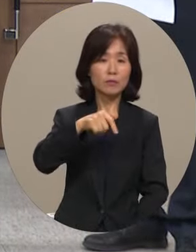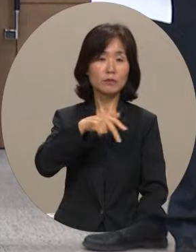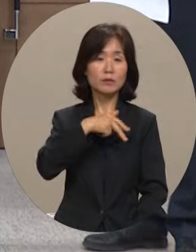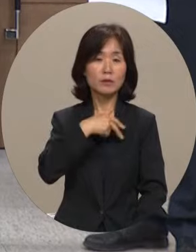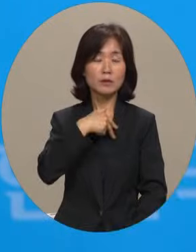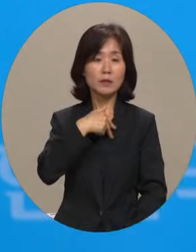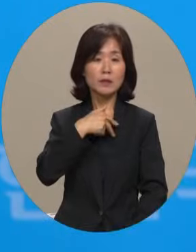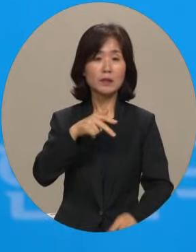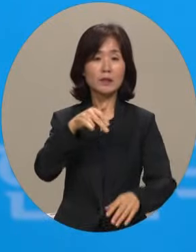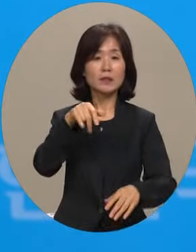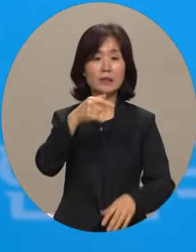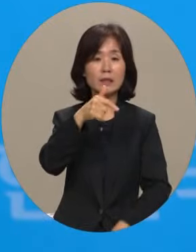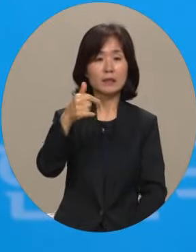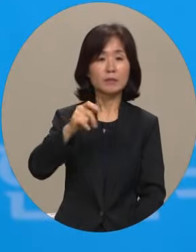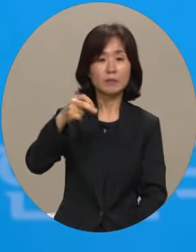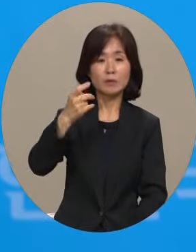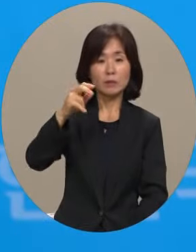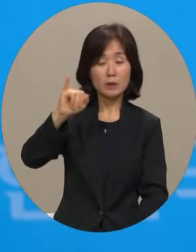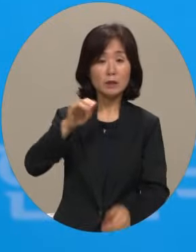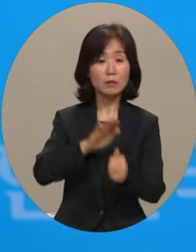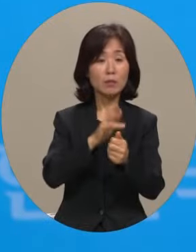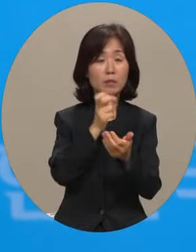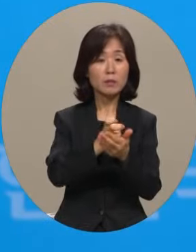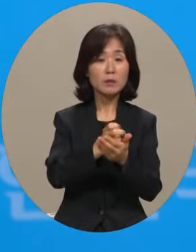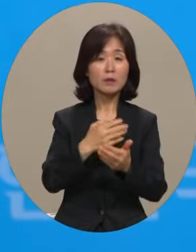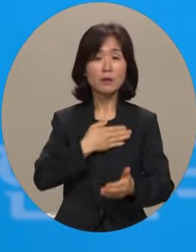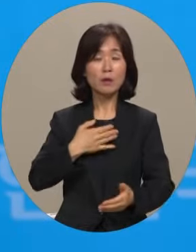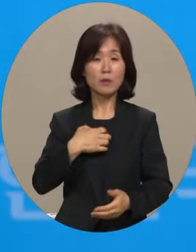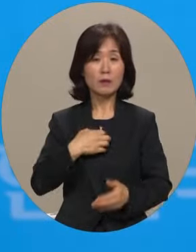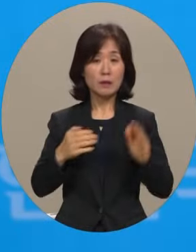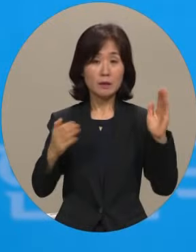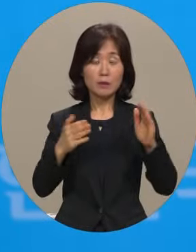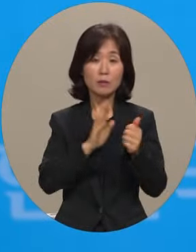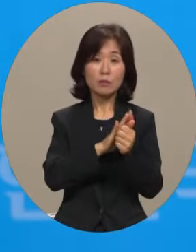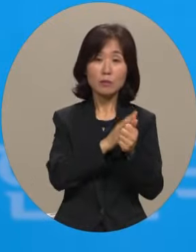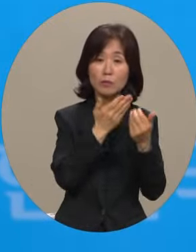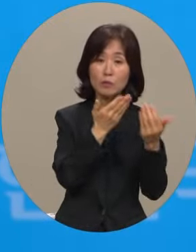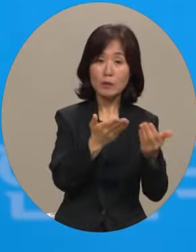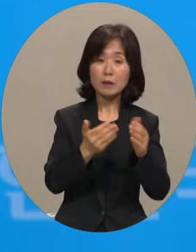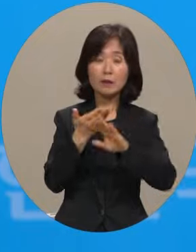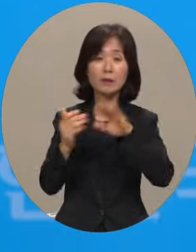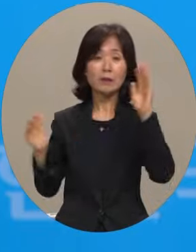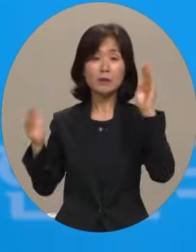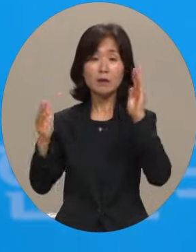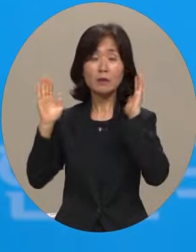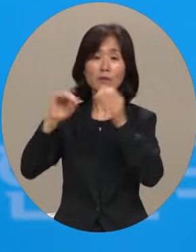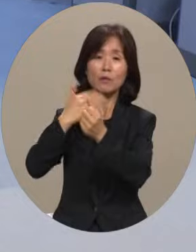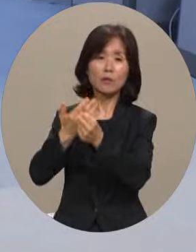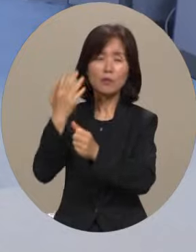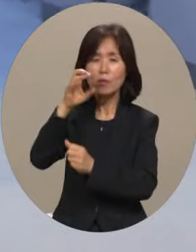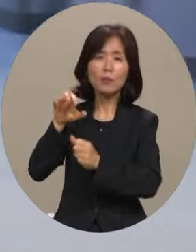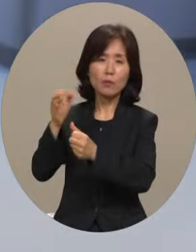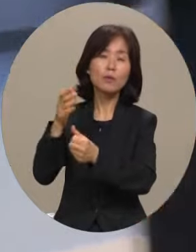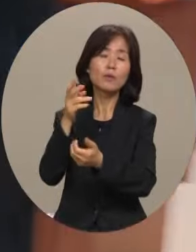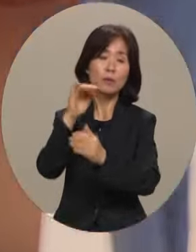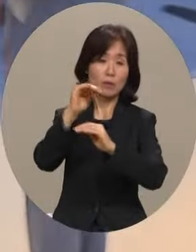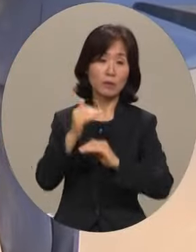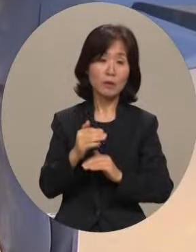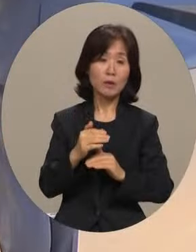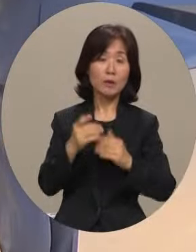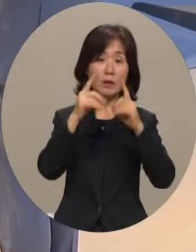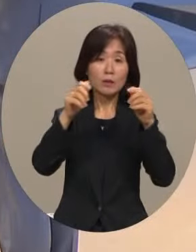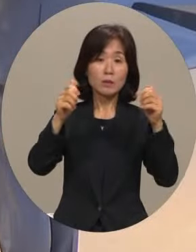금쪽이 지원법은 정서행동 위기 학생을 적시에 도와 다른 학생들의 학습권도 함께 지키는 게 골자입니다. 대학 총장